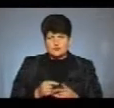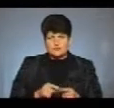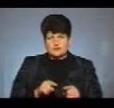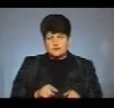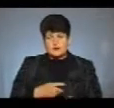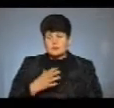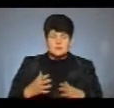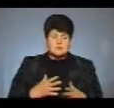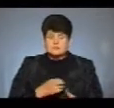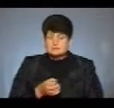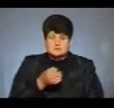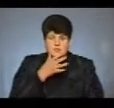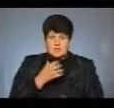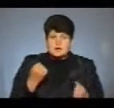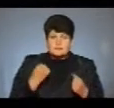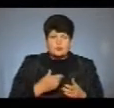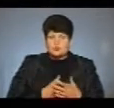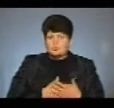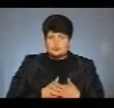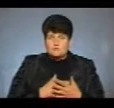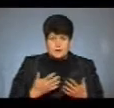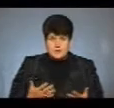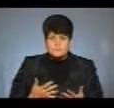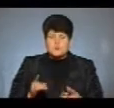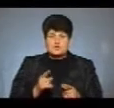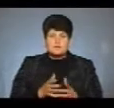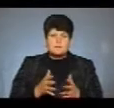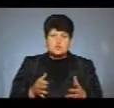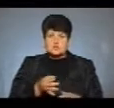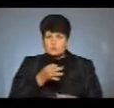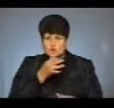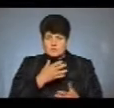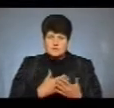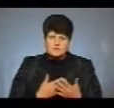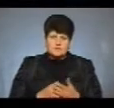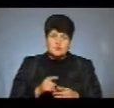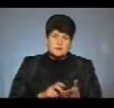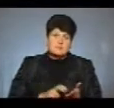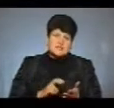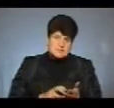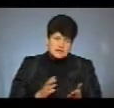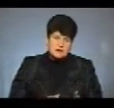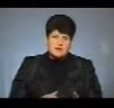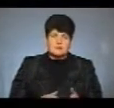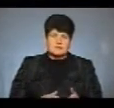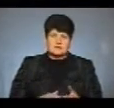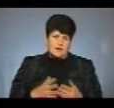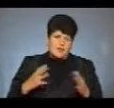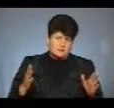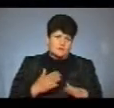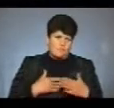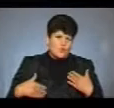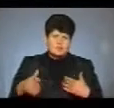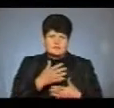цим захоплююся, я взагалі спорту полюбляю. Що мені найбільше сподобалося, напевно, ті самі присідання, та сама атмосфера.